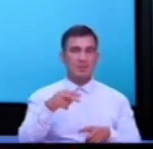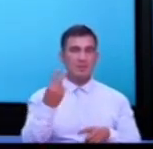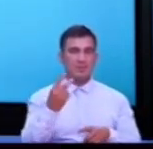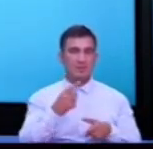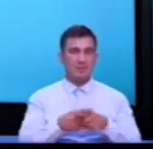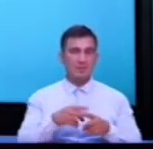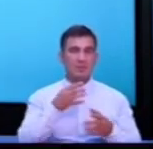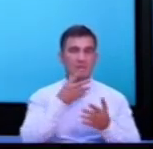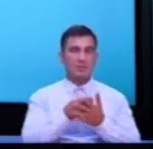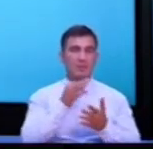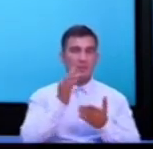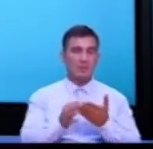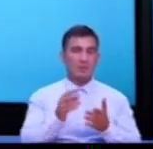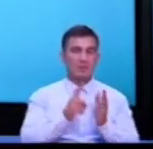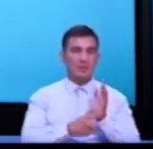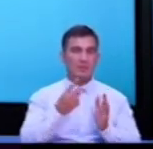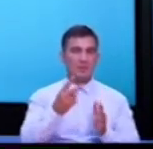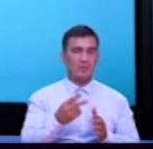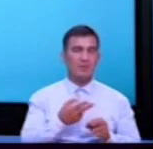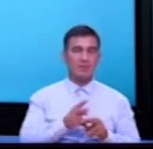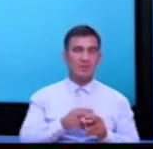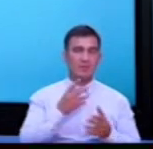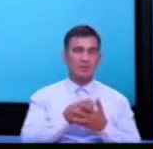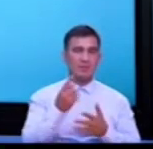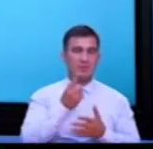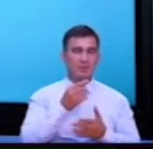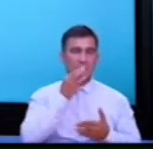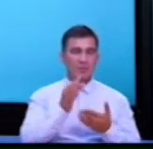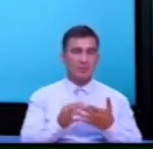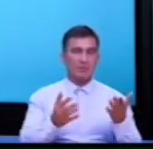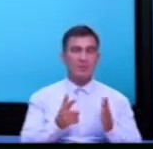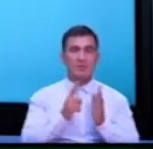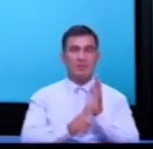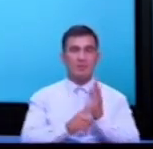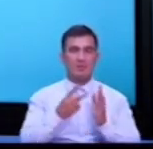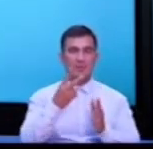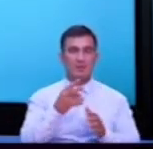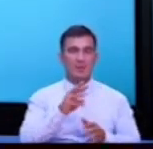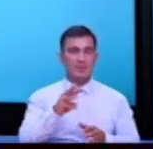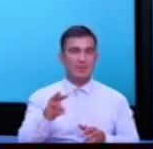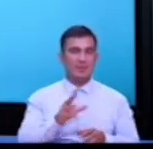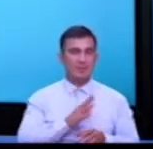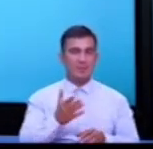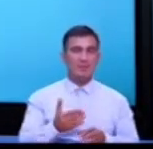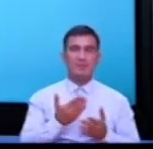22 barobar 72. Demak, birinchisini javobi 72